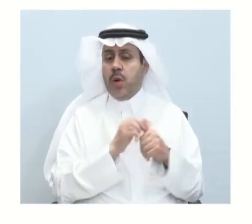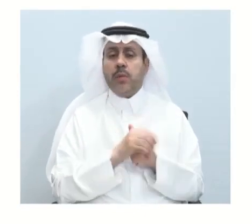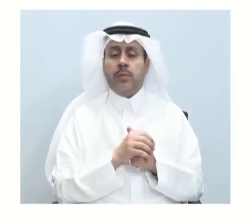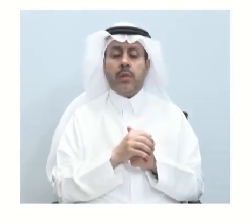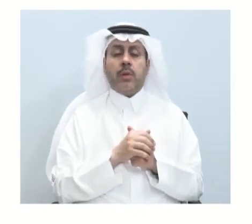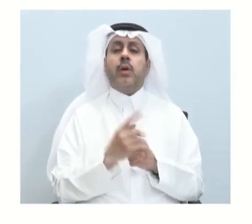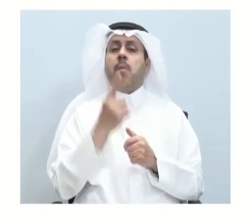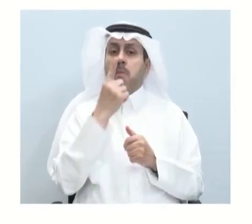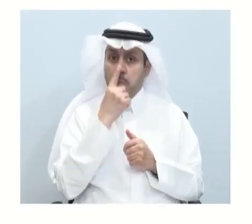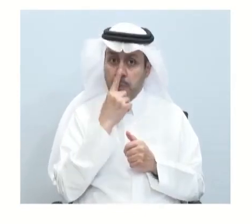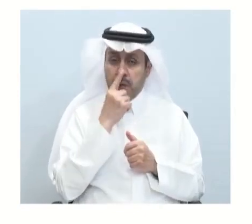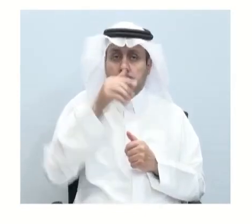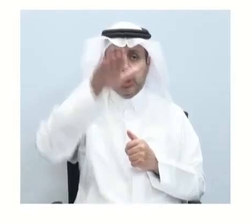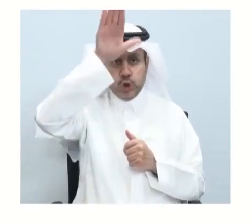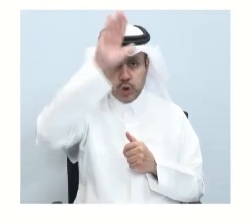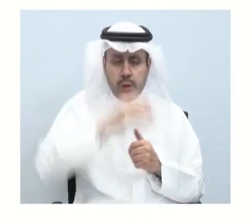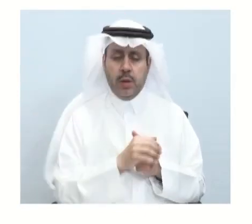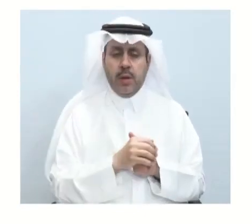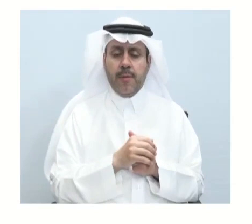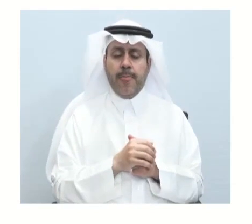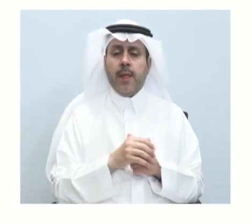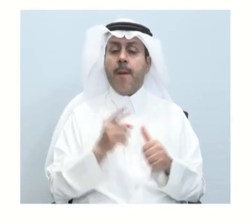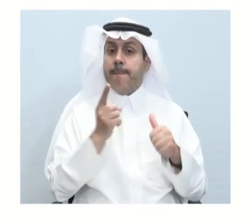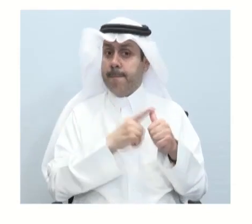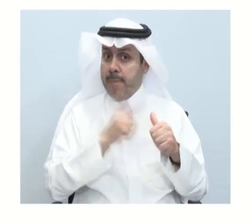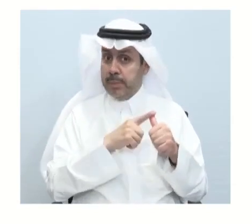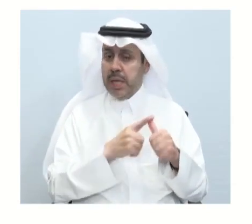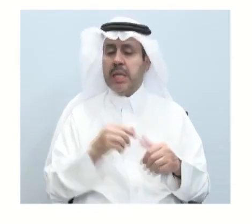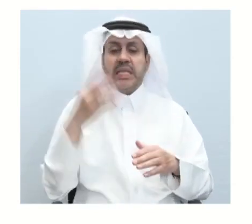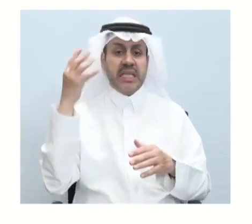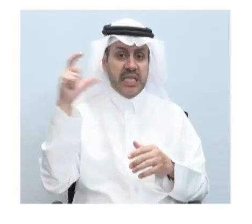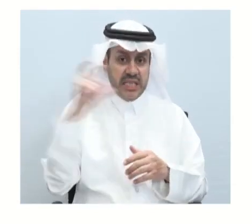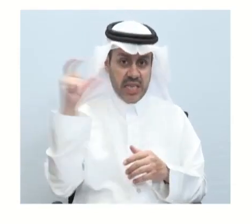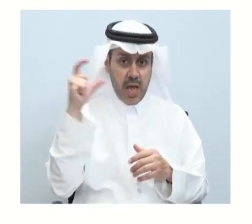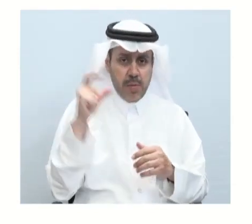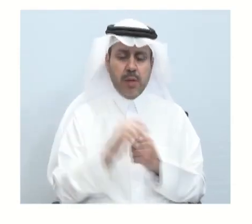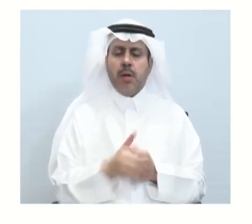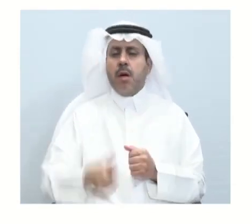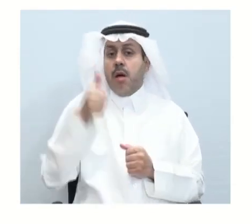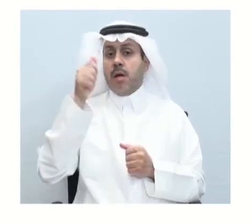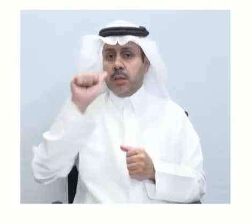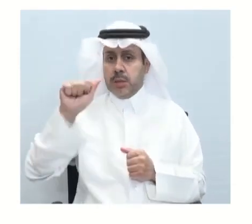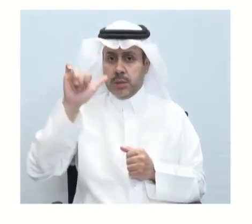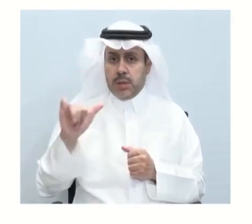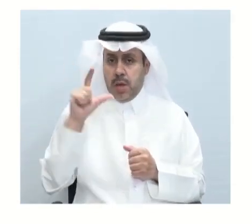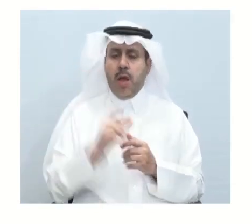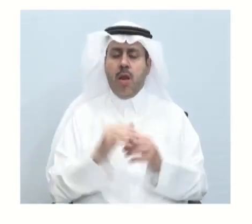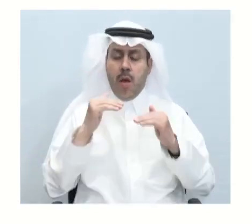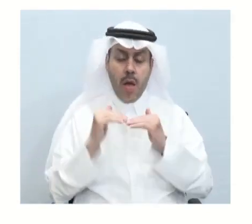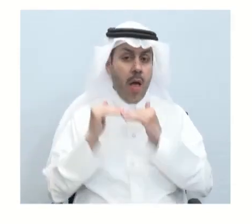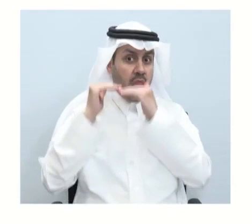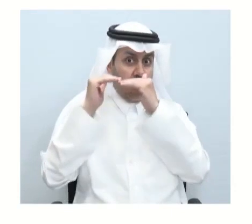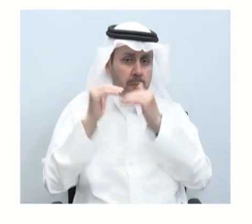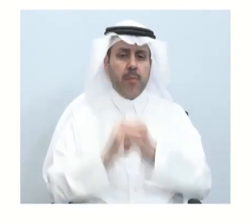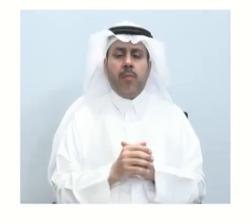البيعه الشرعيه مبدا اسلامي اصيل فهو مبدا اسلامي وان هذه البيعه لها منزله رفيعه